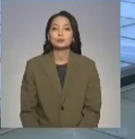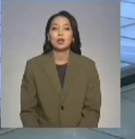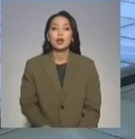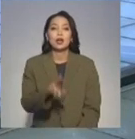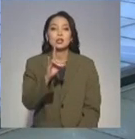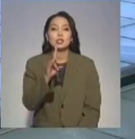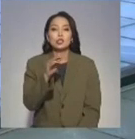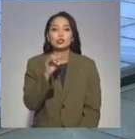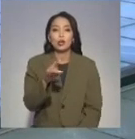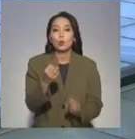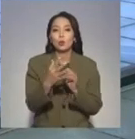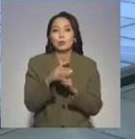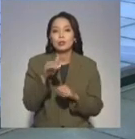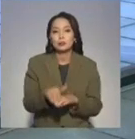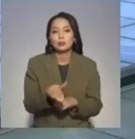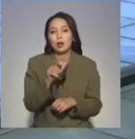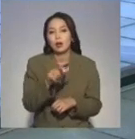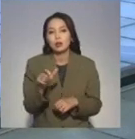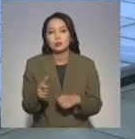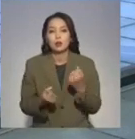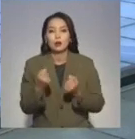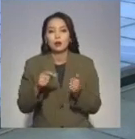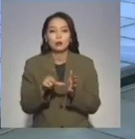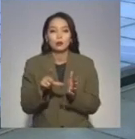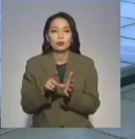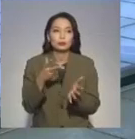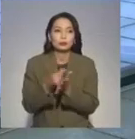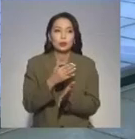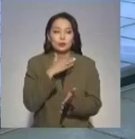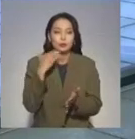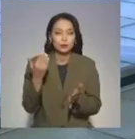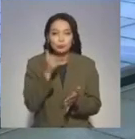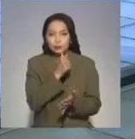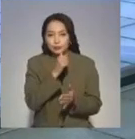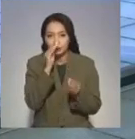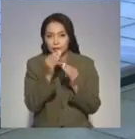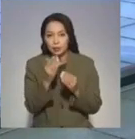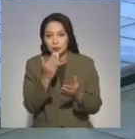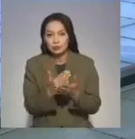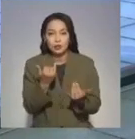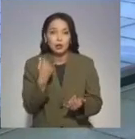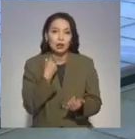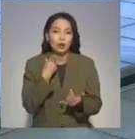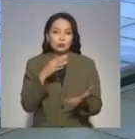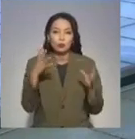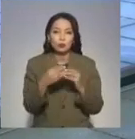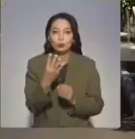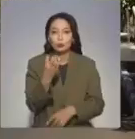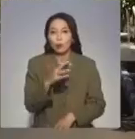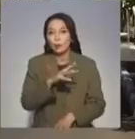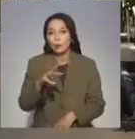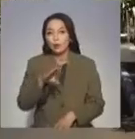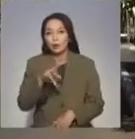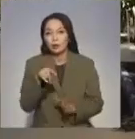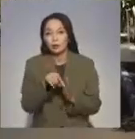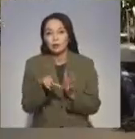Қызылжарда 15 мыңнан астам адам көлік салығын төлеуден жалтарып жүр. Бүгінде қарыз көлемі 400 миллион теңгеден асқан. Арасында